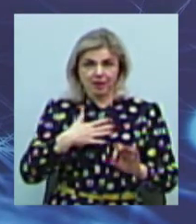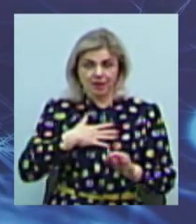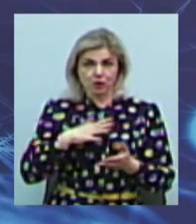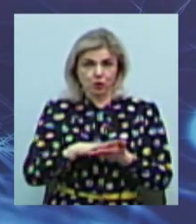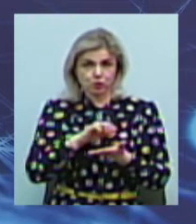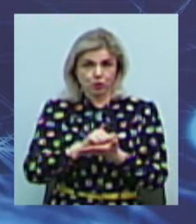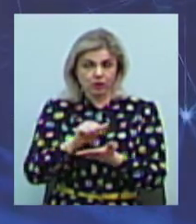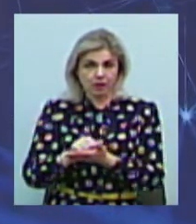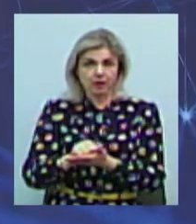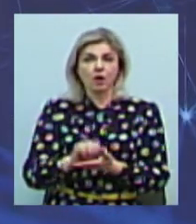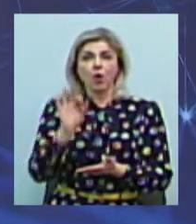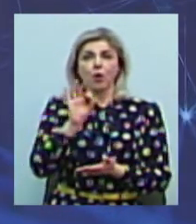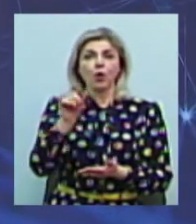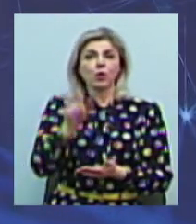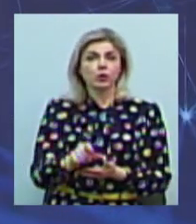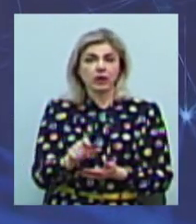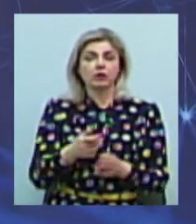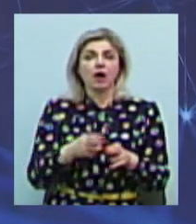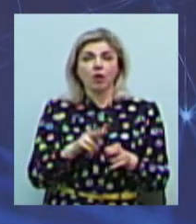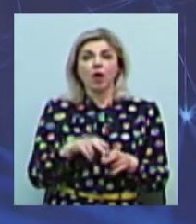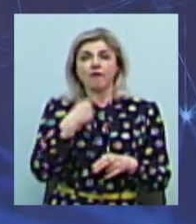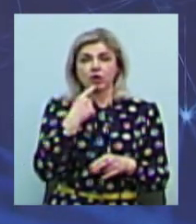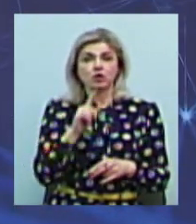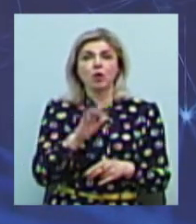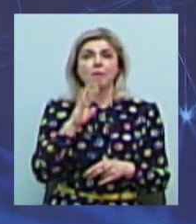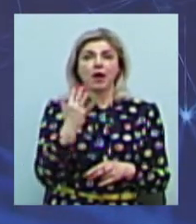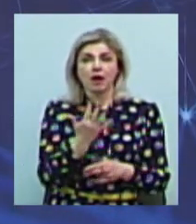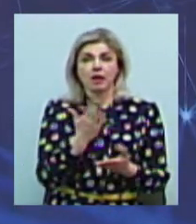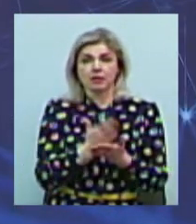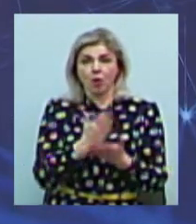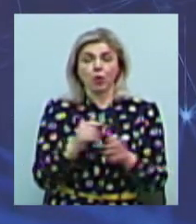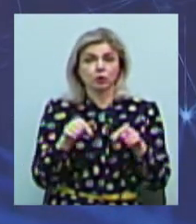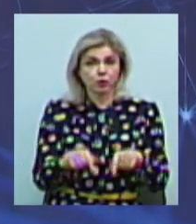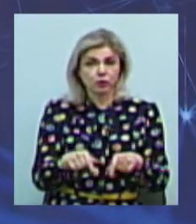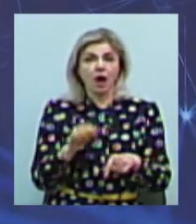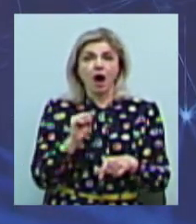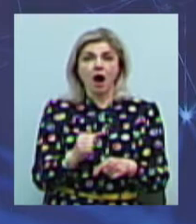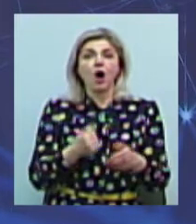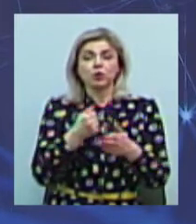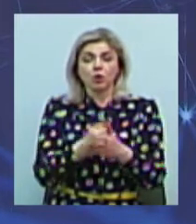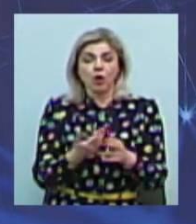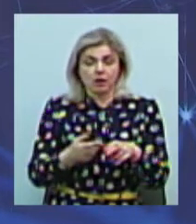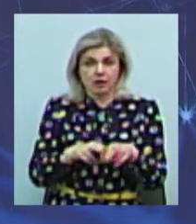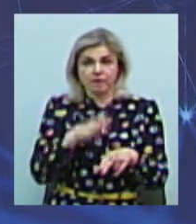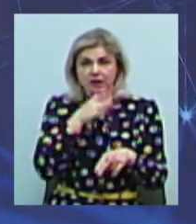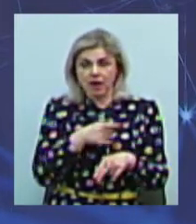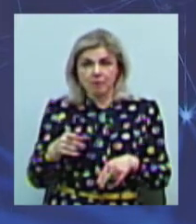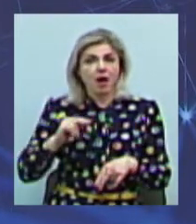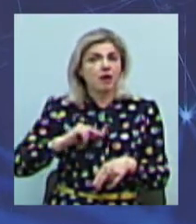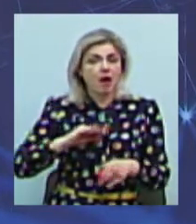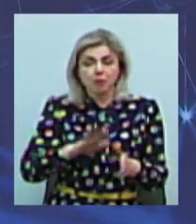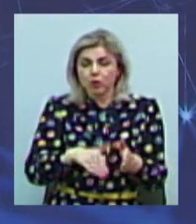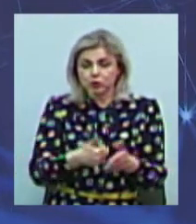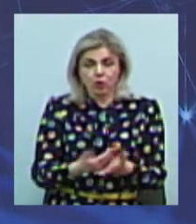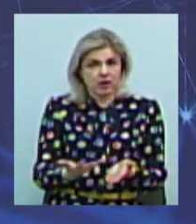Бондаря про людину. Він зазначив, що вже 5 років знаходиться тут, а до цих пір роботи не